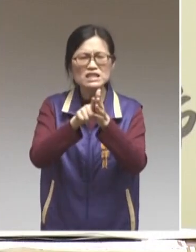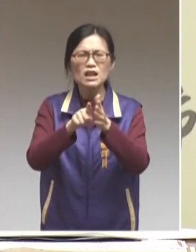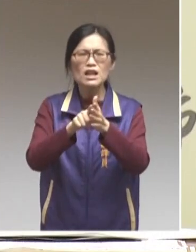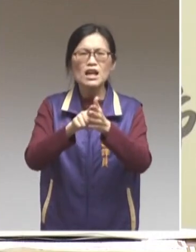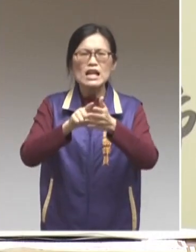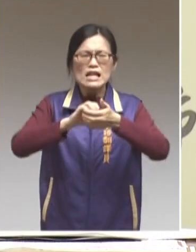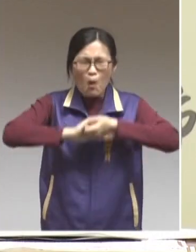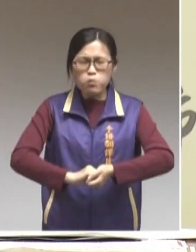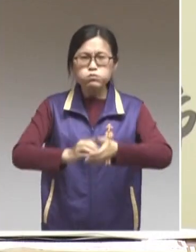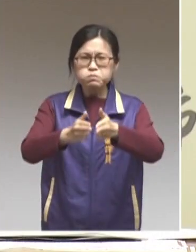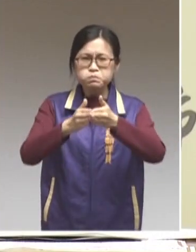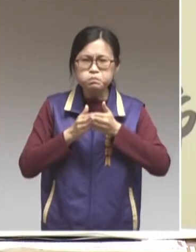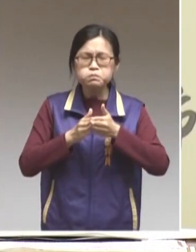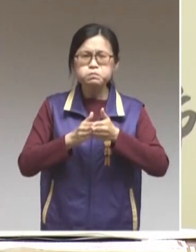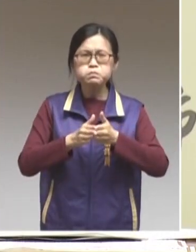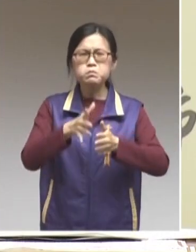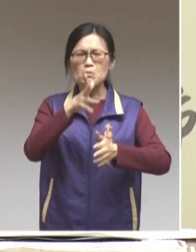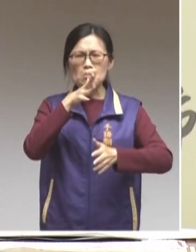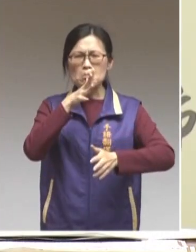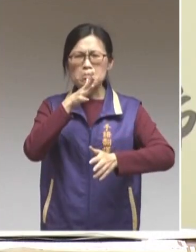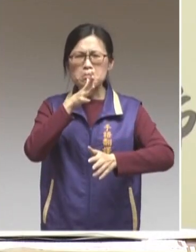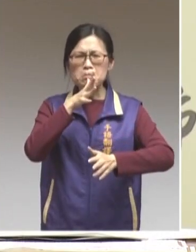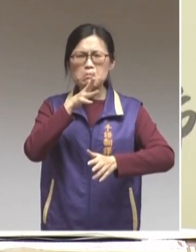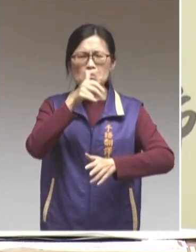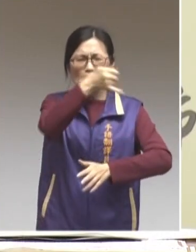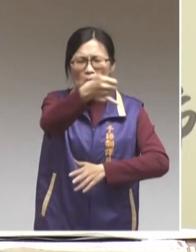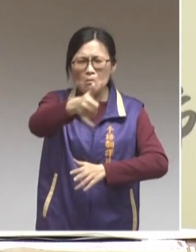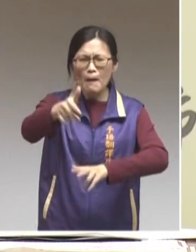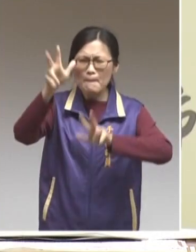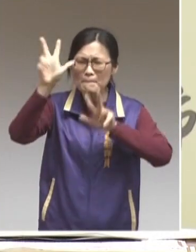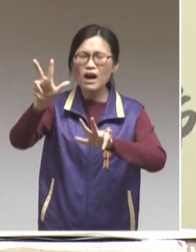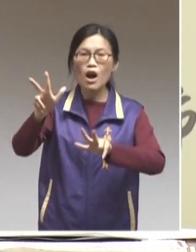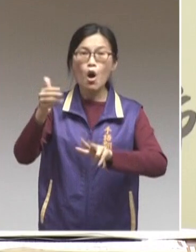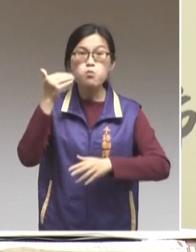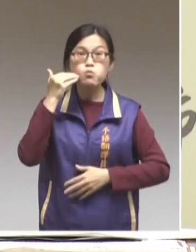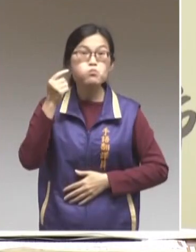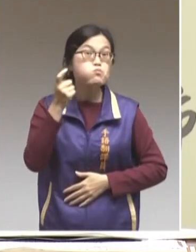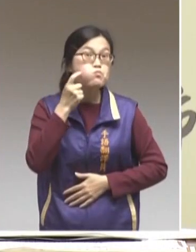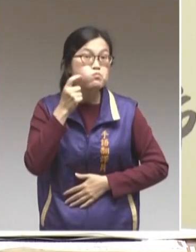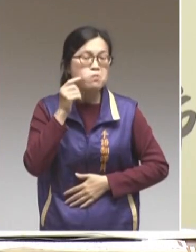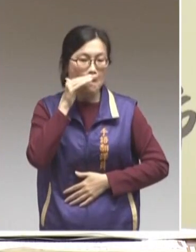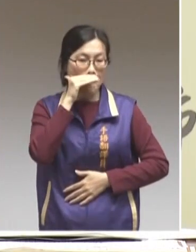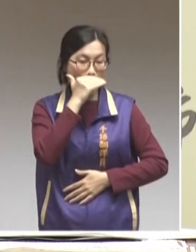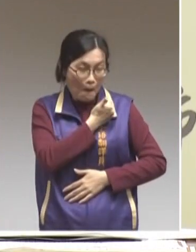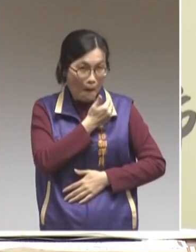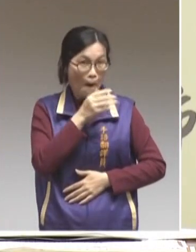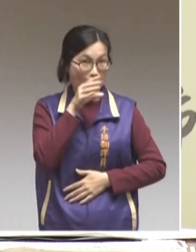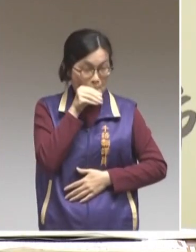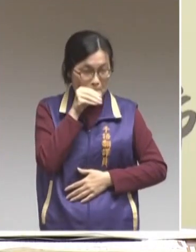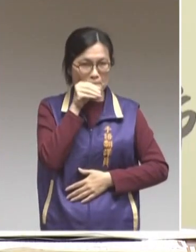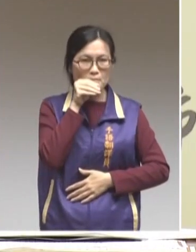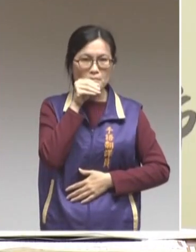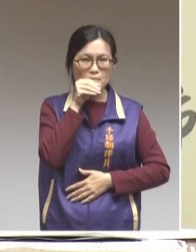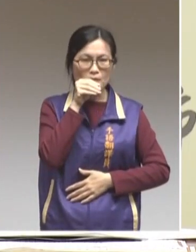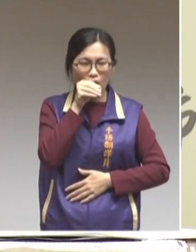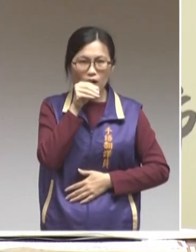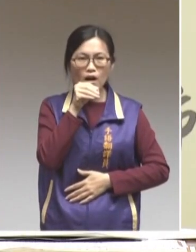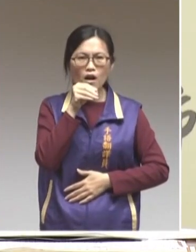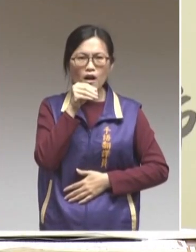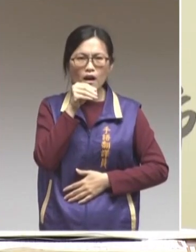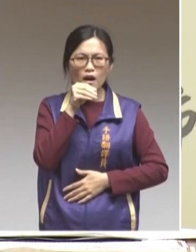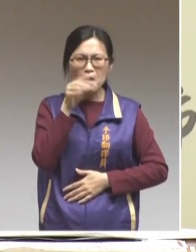必要如实陈述啊，较有虚伪或隐匿这个疫情的调查。那我